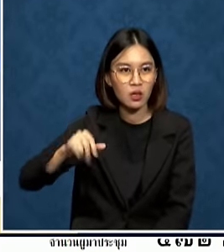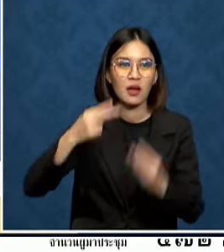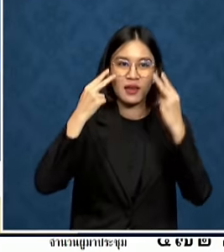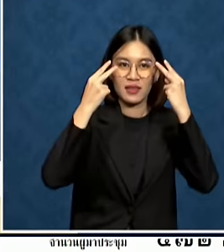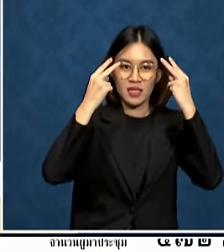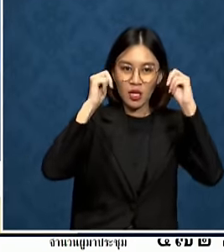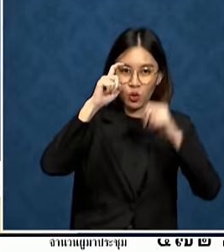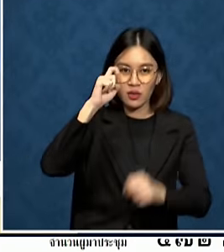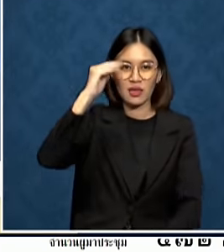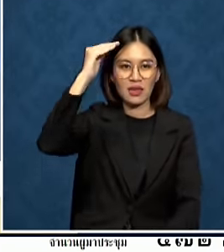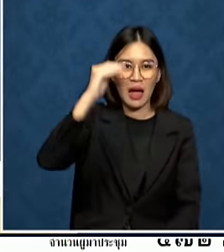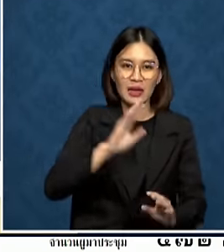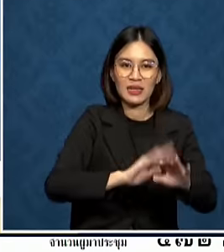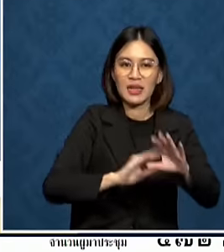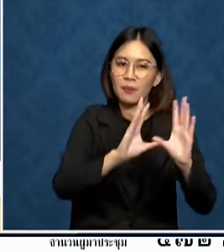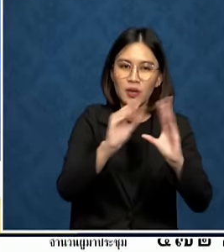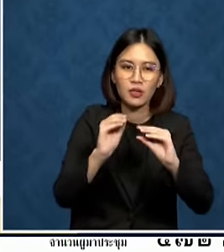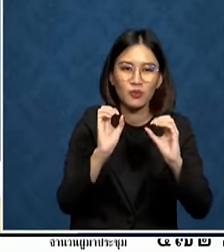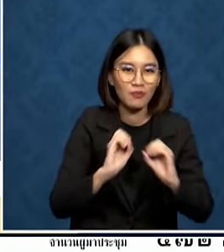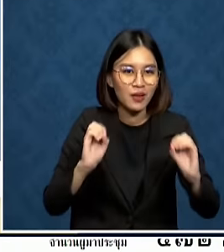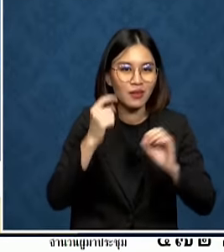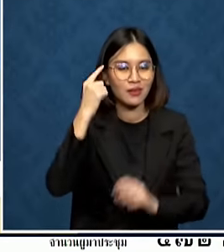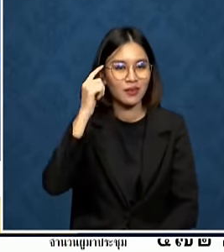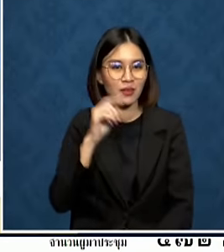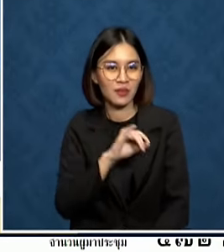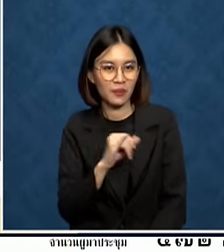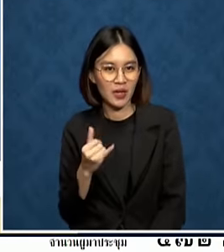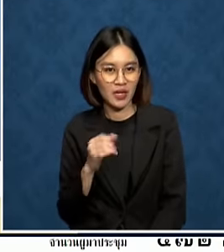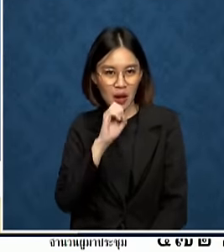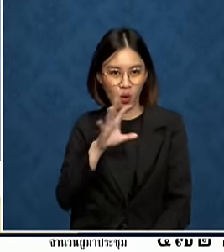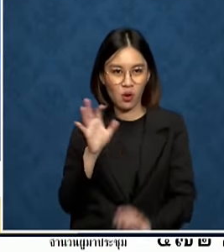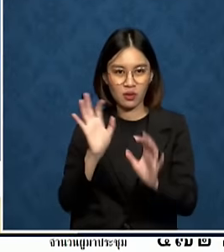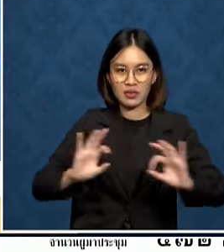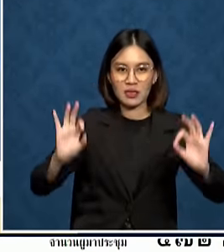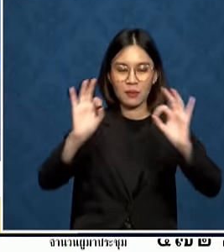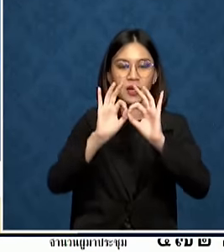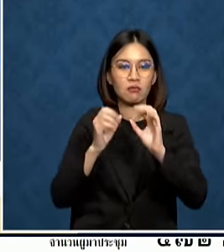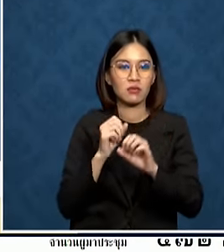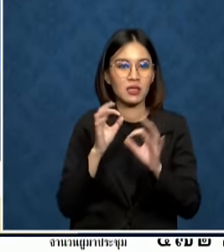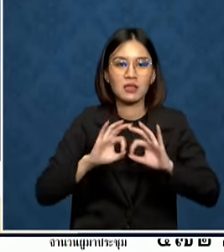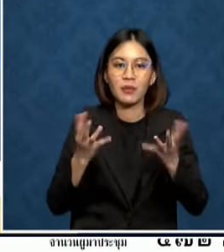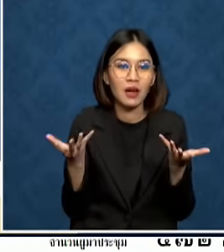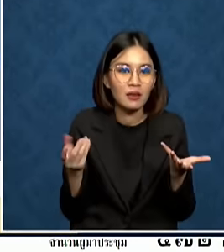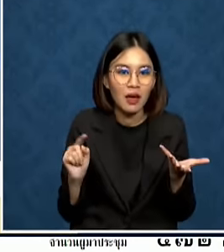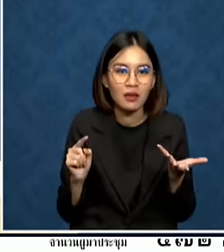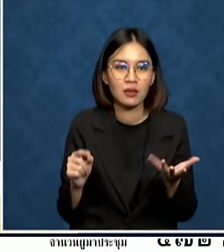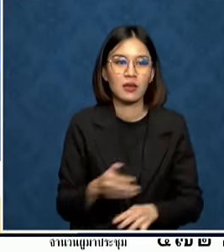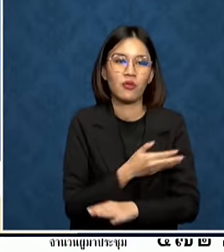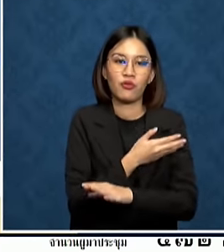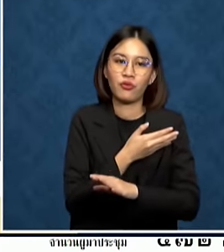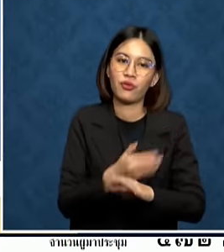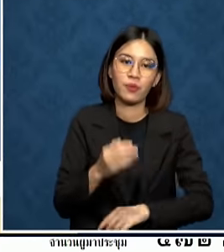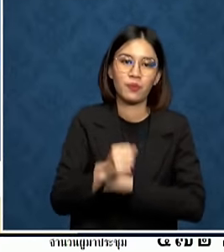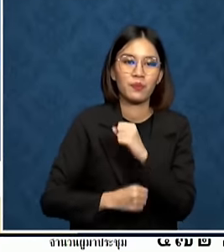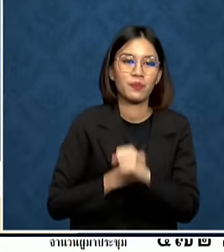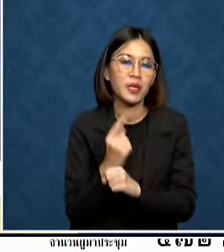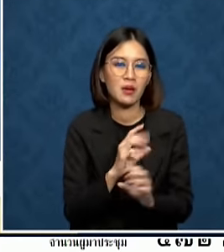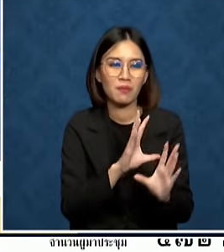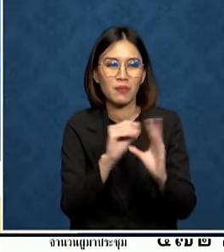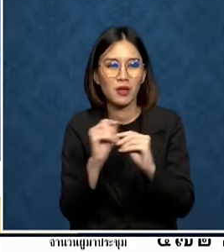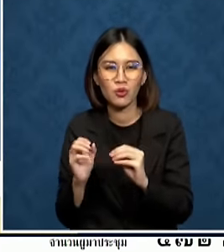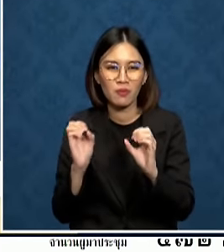ยังไม่เคยเรียกประชุมสักครั้งเลยนะครับก็ไม่แน่ใจว่าที่ท่านบอกว่าสำคัญให้ความสำคัญยังไงนะครับอยู่มาเกือบปีไม่เคยเรียกประชุมหลายเรื่อง